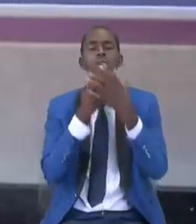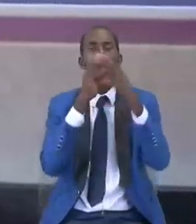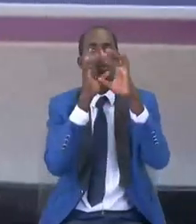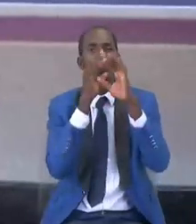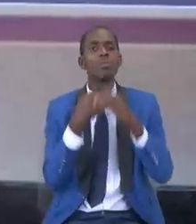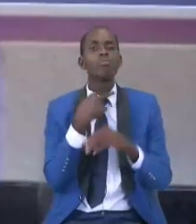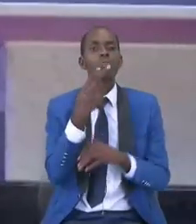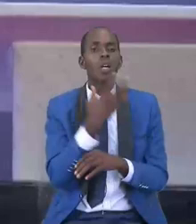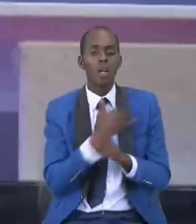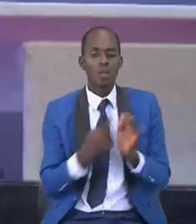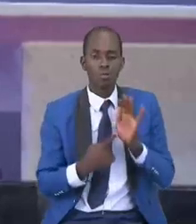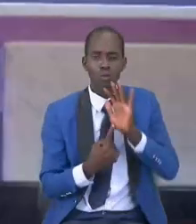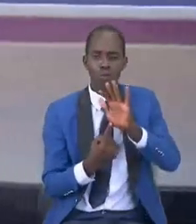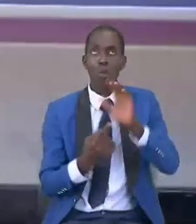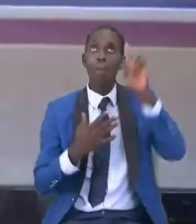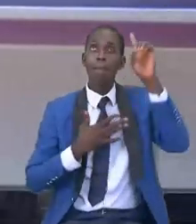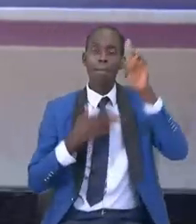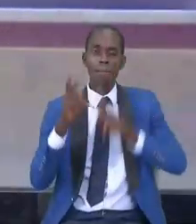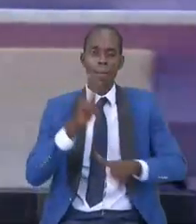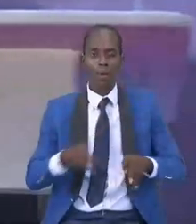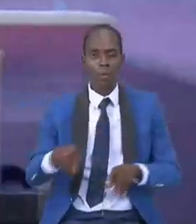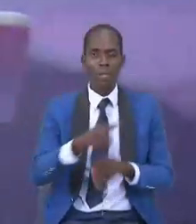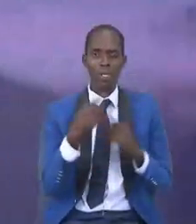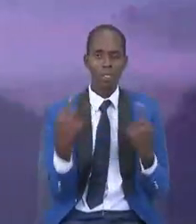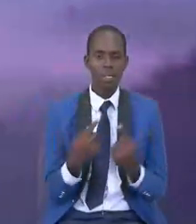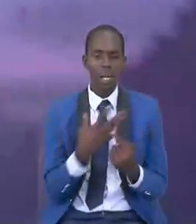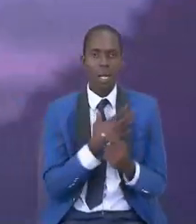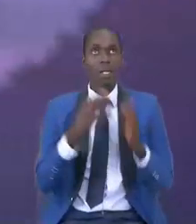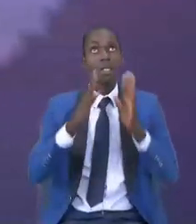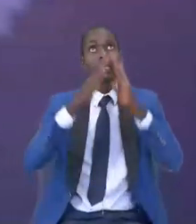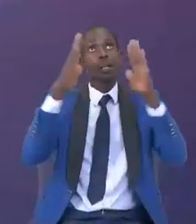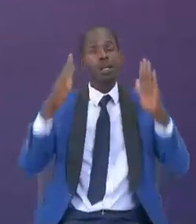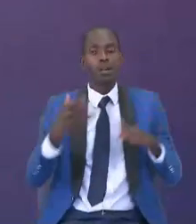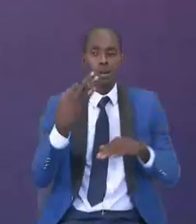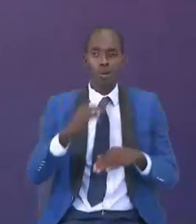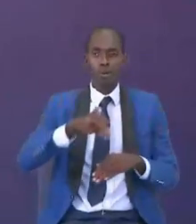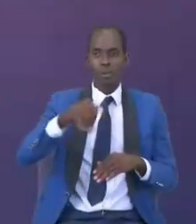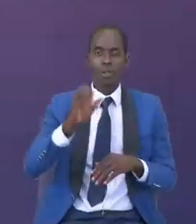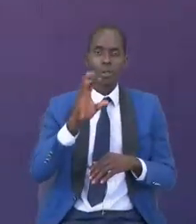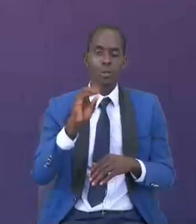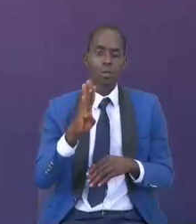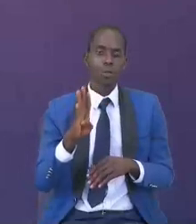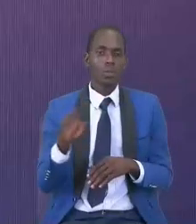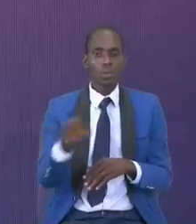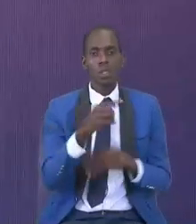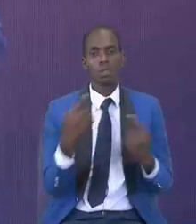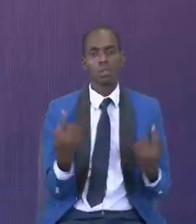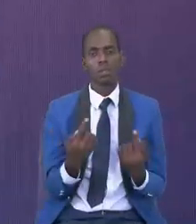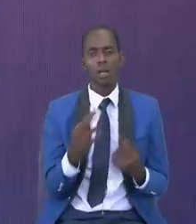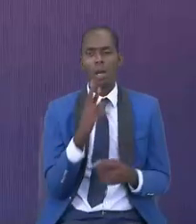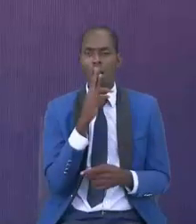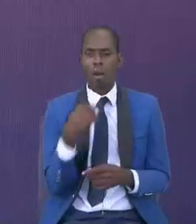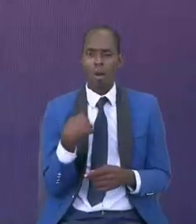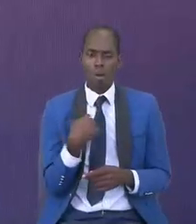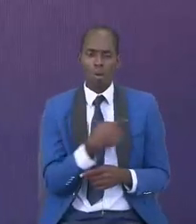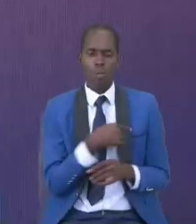et annonce à mon peuple ses iniquités, à la maison de Jacob ses péchés.